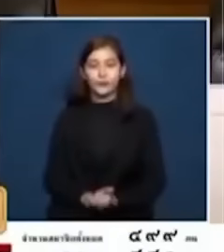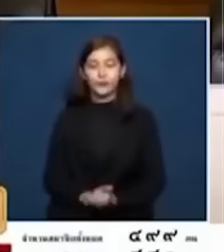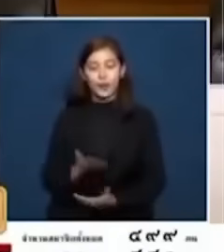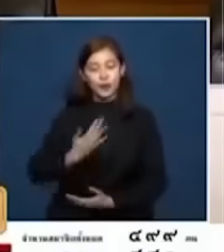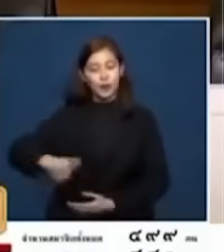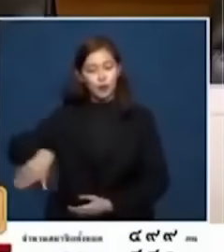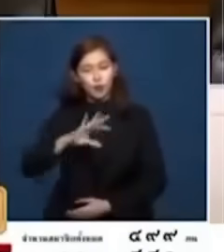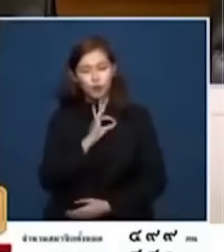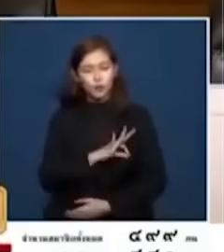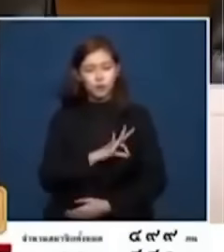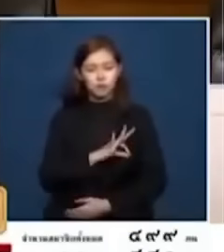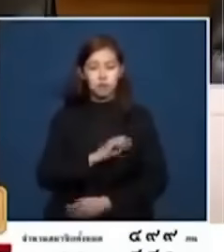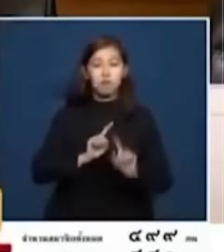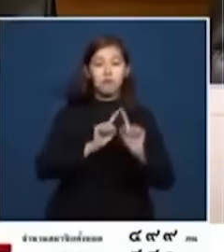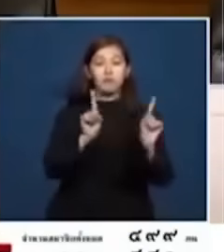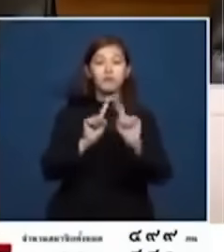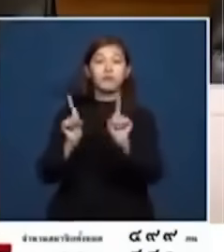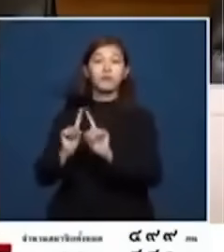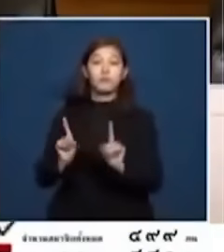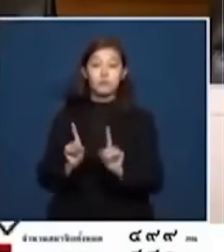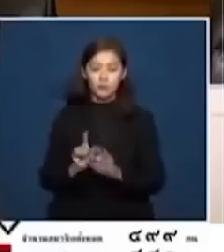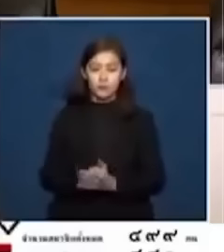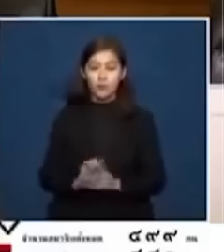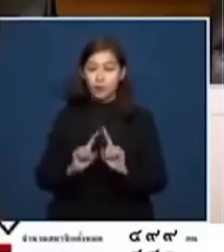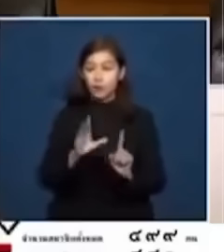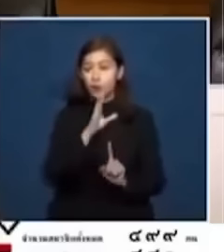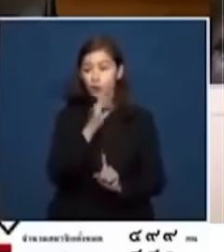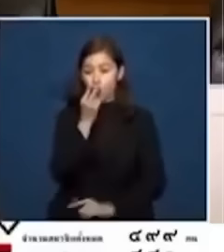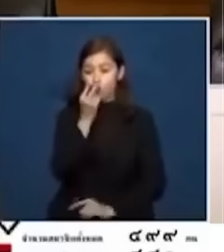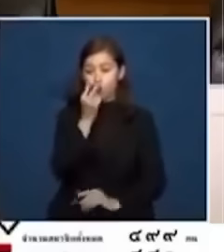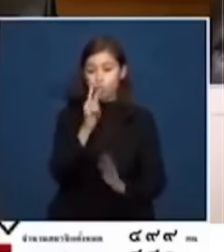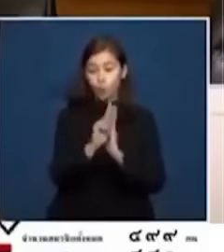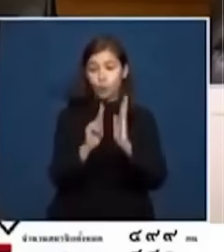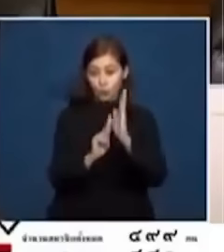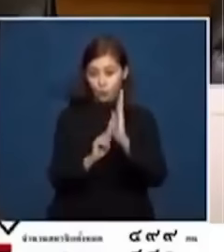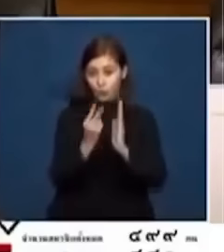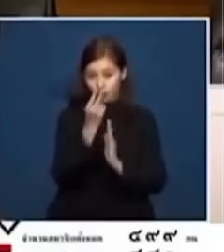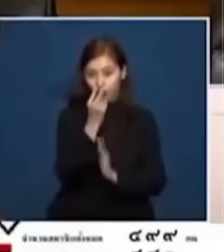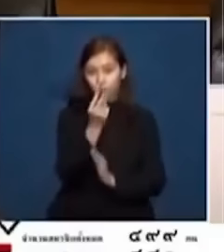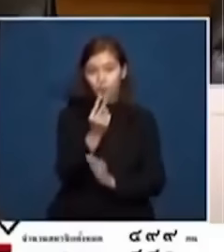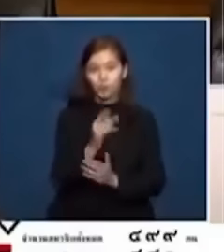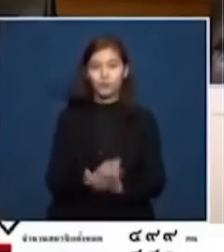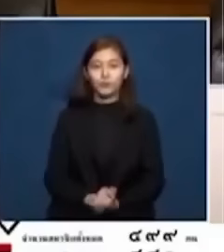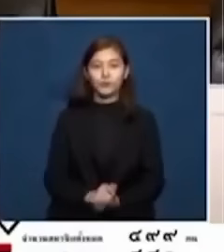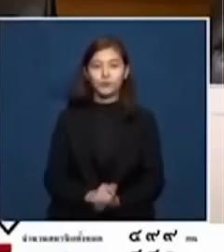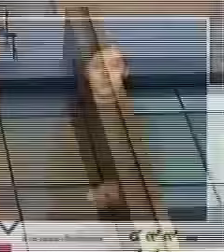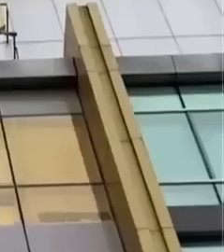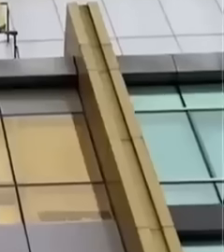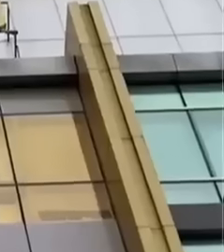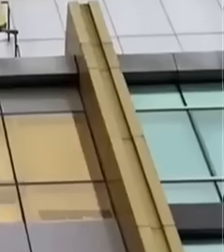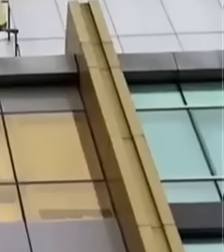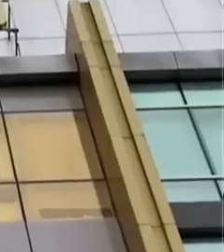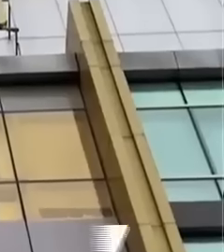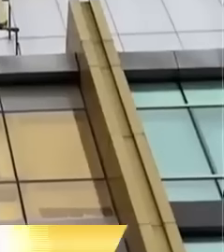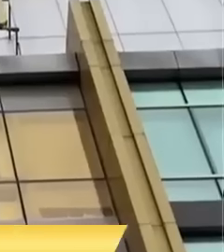าเรียกร้องเรื่องนี้น ะ จะเป็นคนส่วนใหญ่ในประเทศหรือเปล่าไม่ทราบแต่เขาเห็นว่ามันไม่เหมือนกันเขาจึงออกมาเรียกร้องท่านรัฐมนตรี